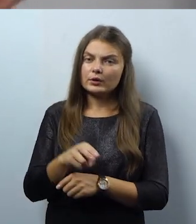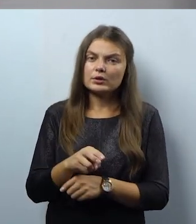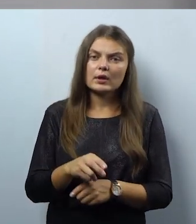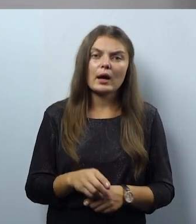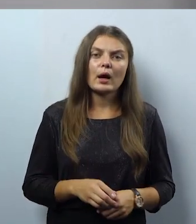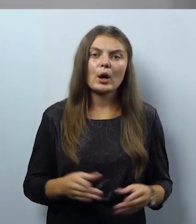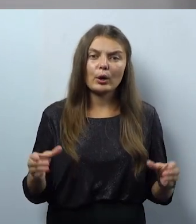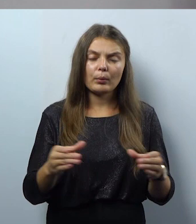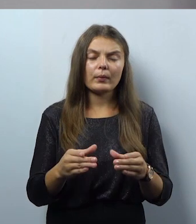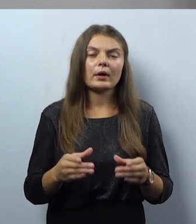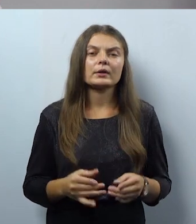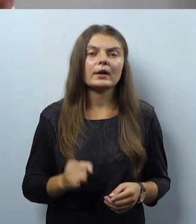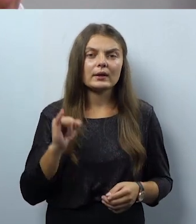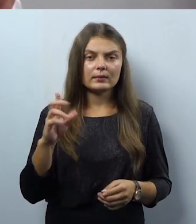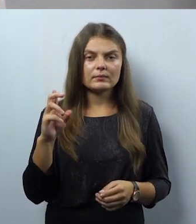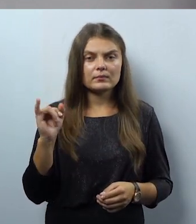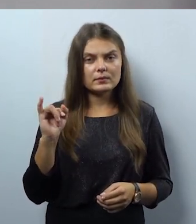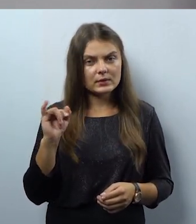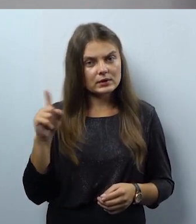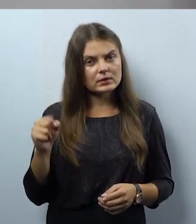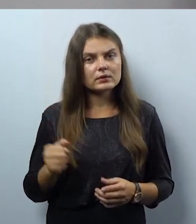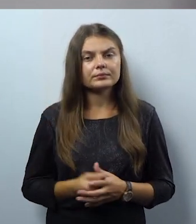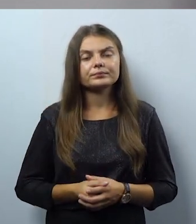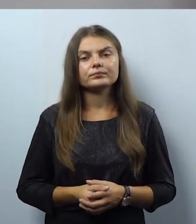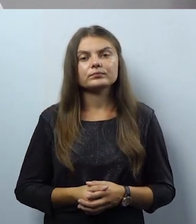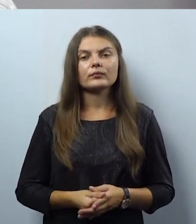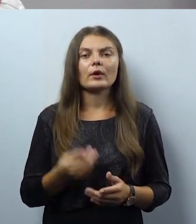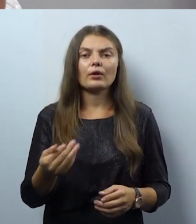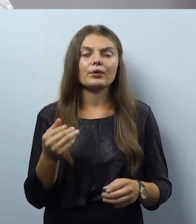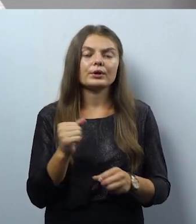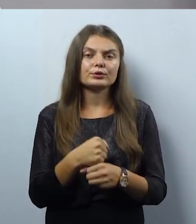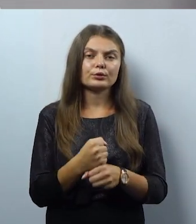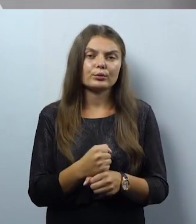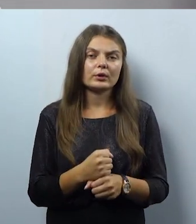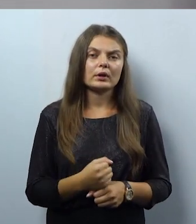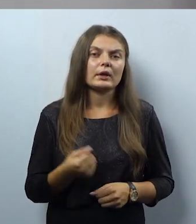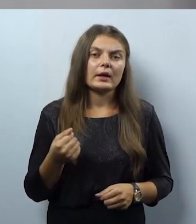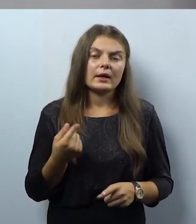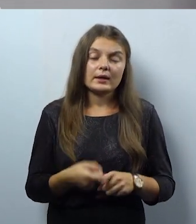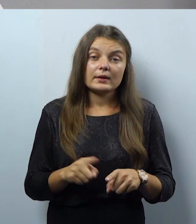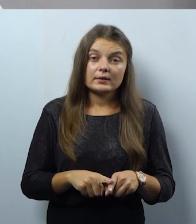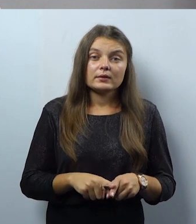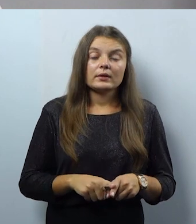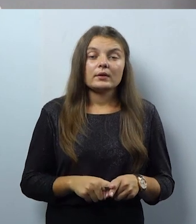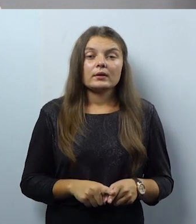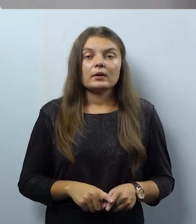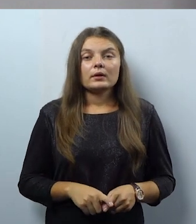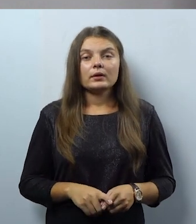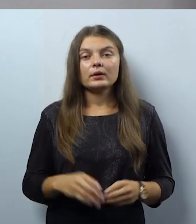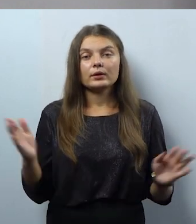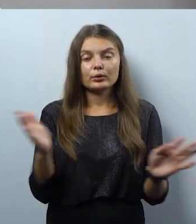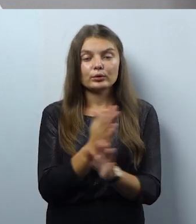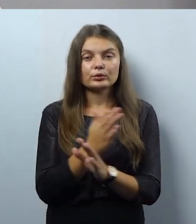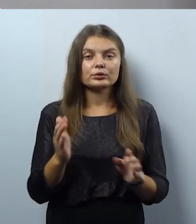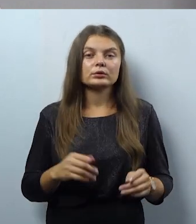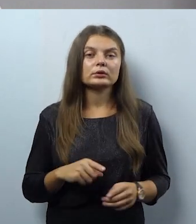«Ібіс», товариство з обмеженою відповідальністю, і вони зробили цей екологічний зріз. Вони там попрацювали,